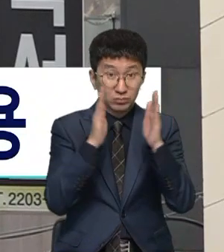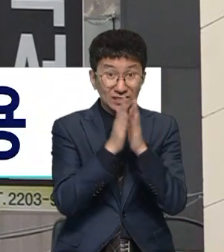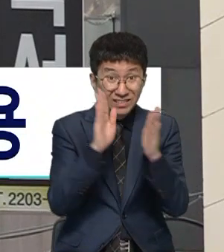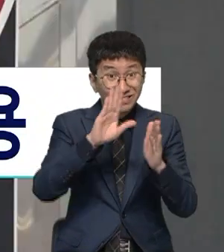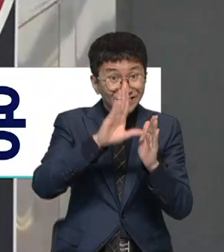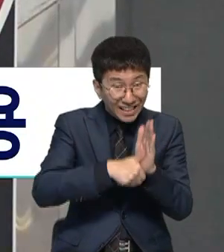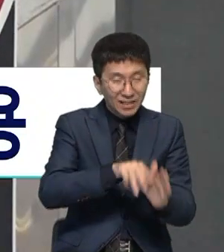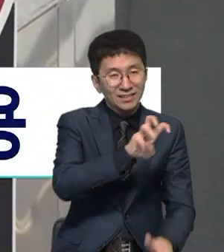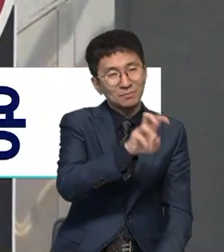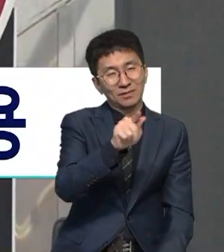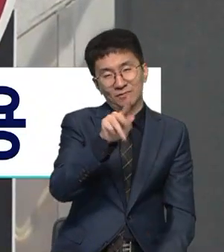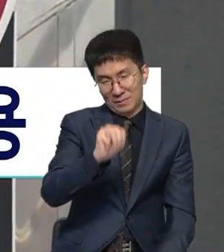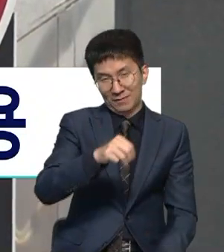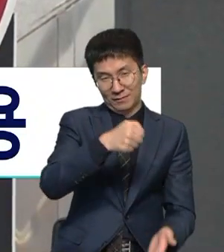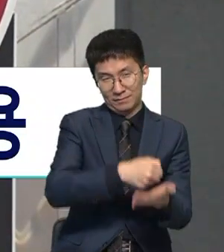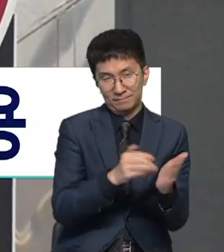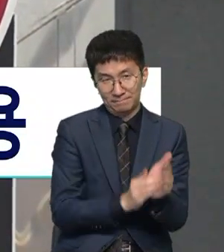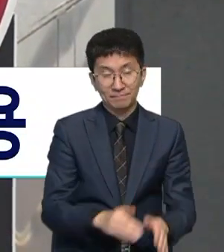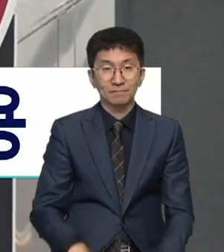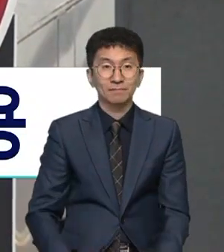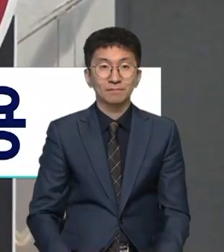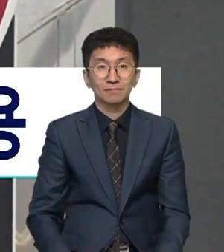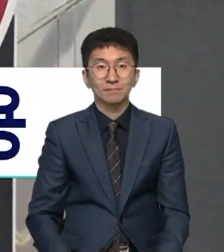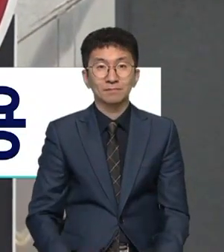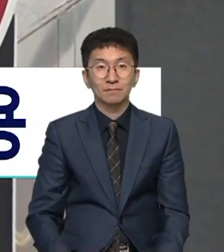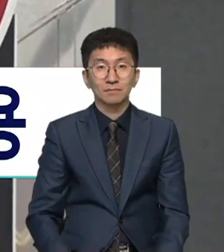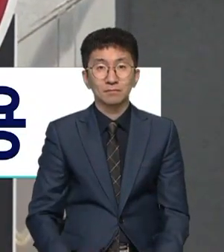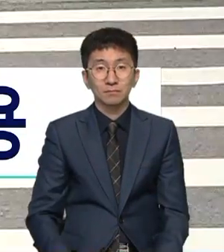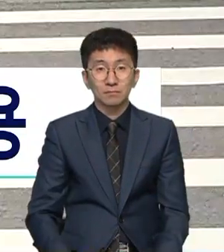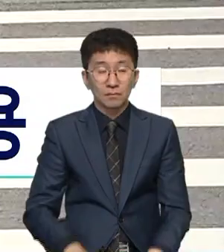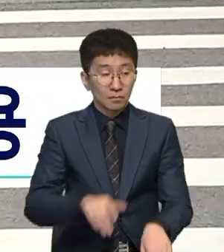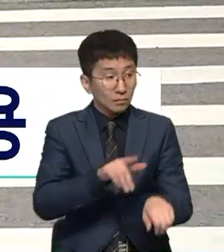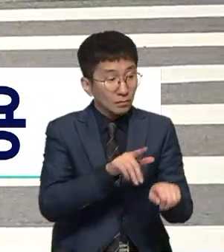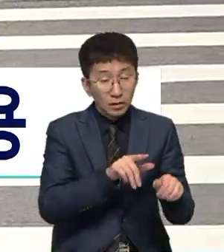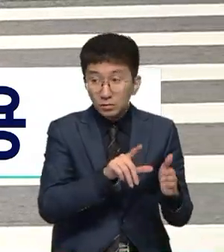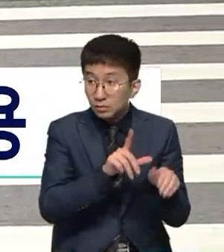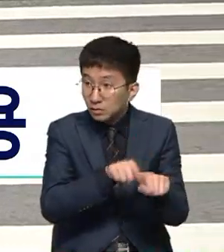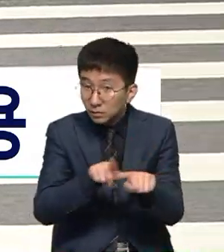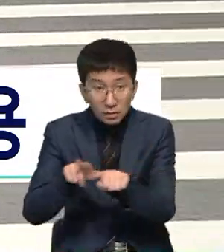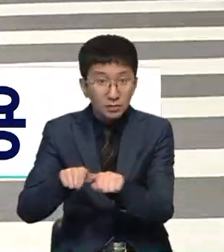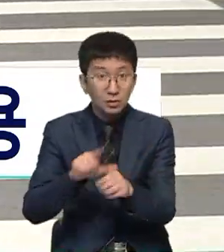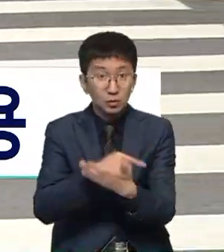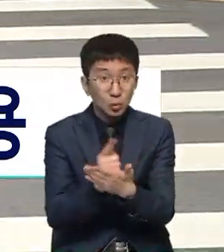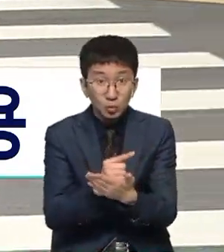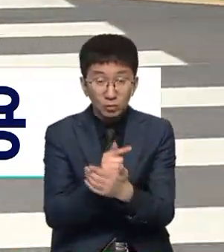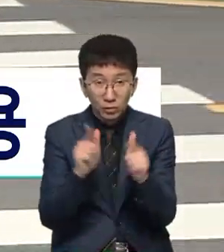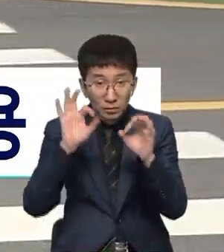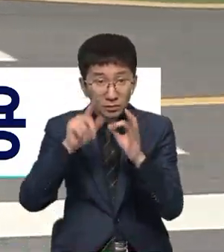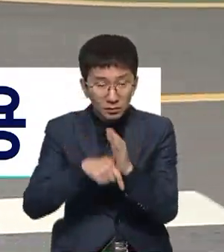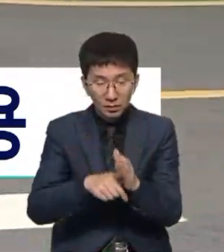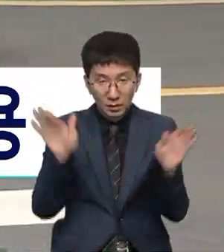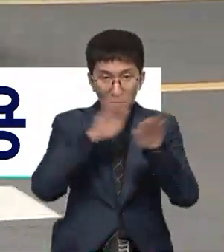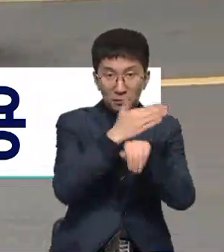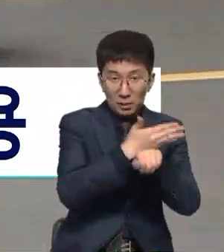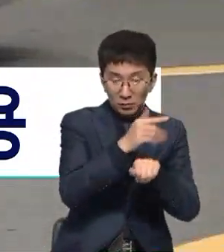규제가 강화됩니다. 경찰청은 구체적인 속도 제한 완화 시간대는 밤 9시부터 다음 날